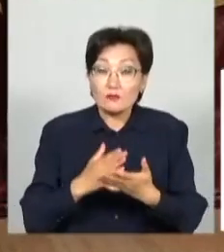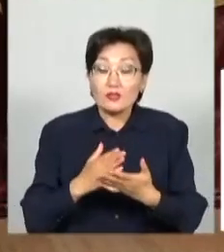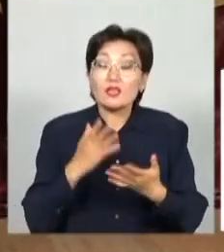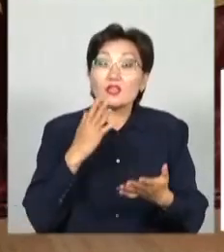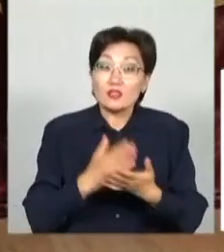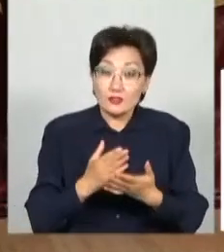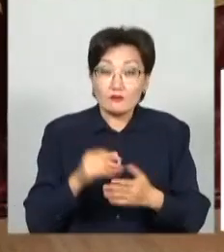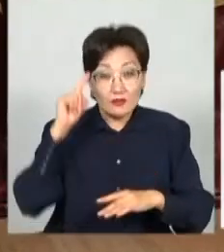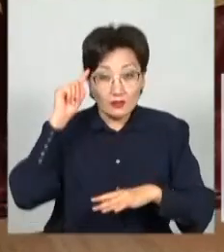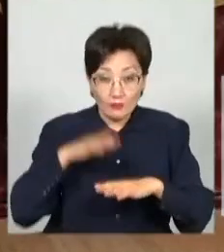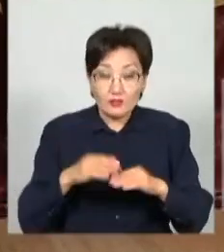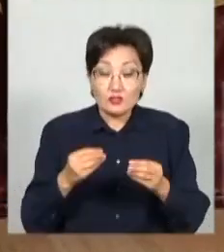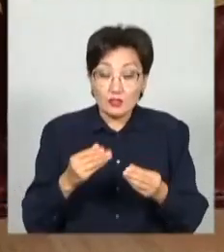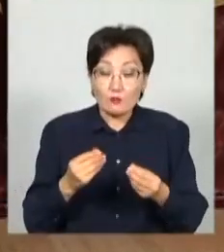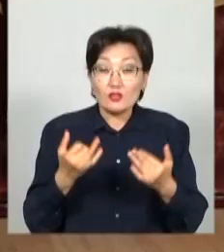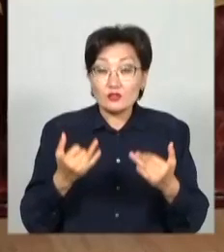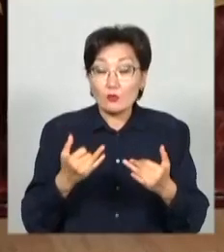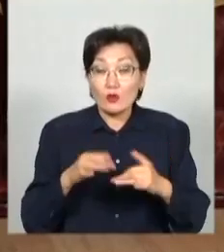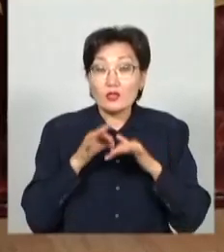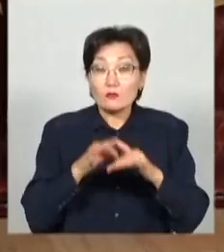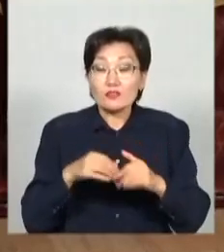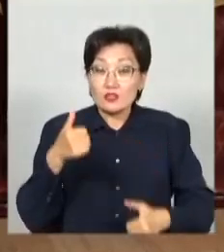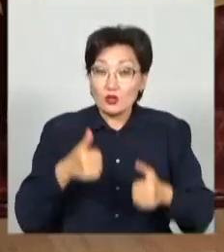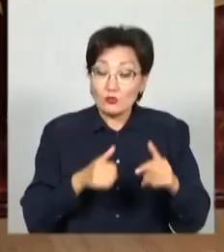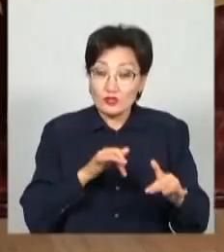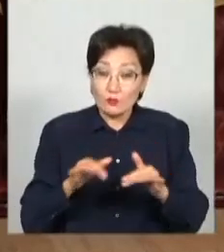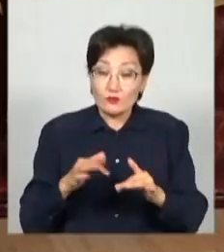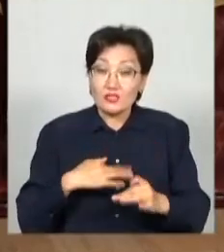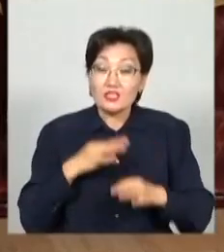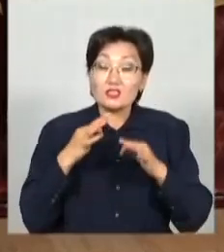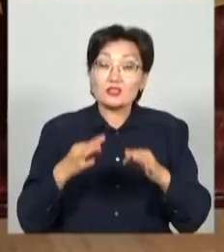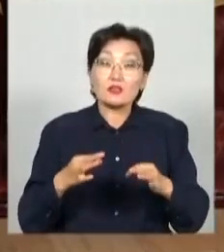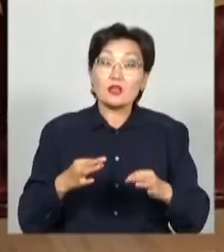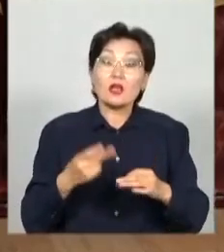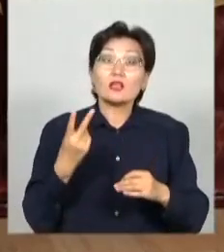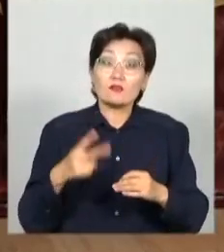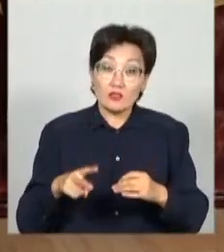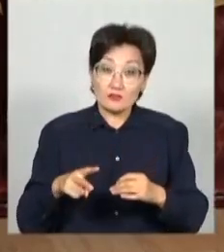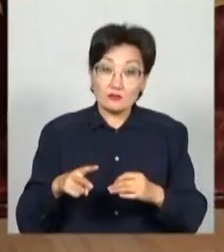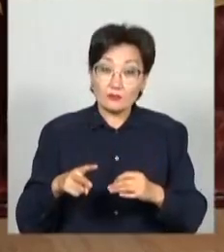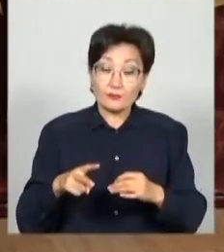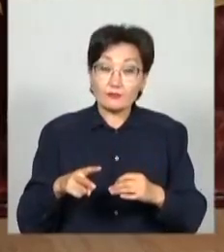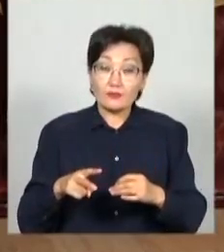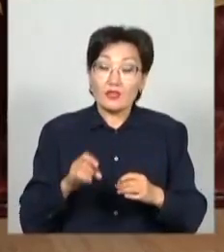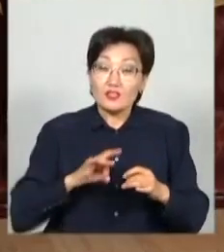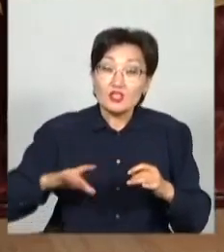Ауэзовского акимата. Сейчас идут конкурсные процедуры. Я сказал, у нас 20